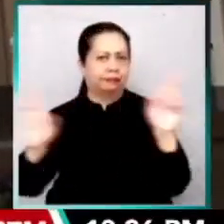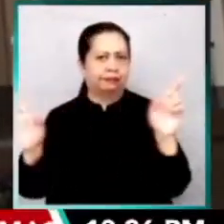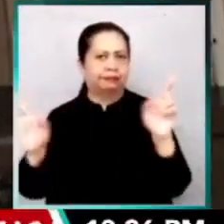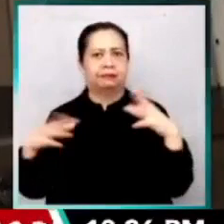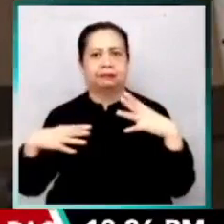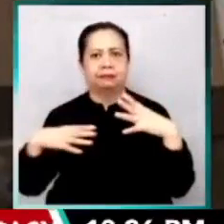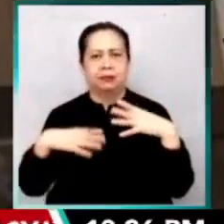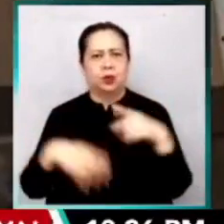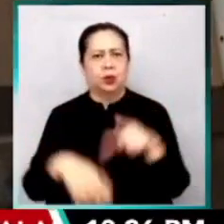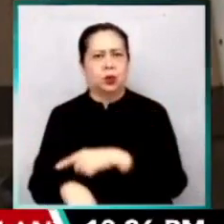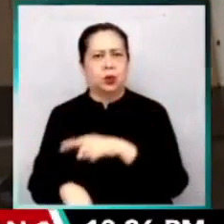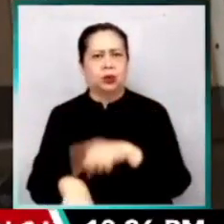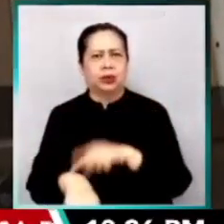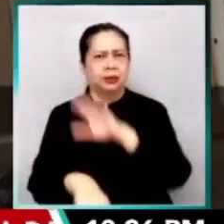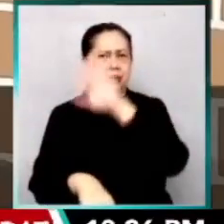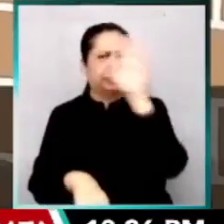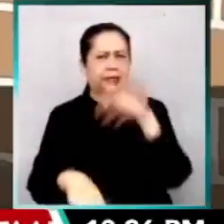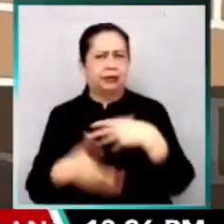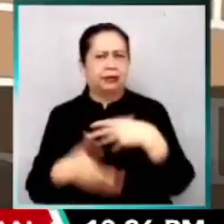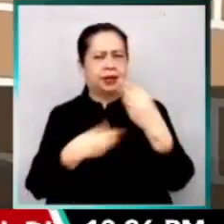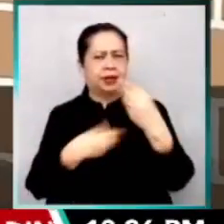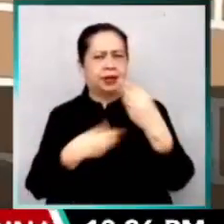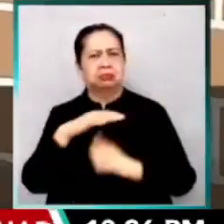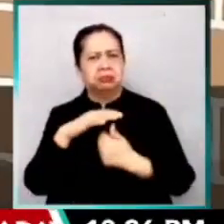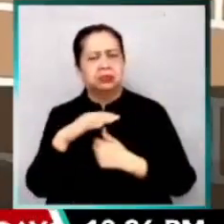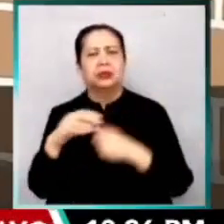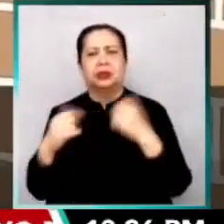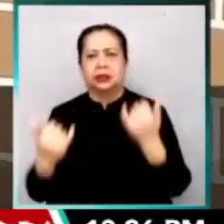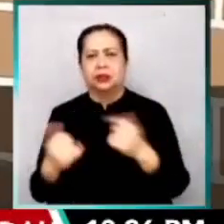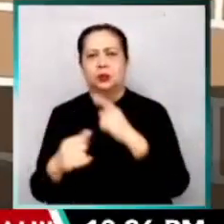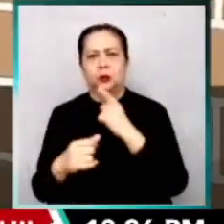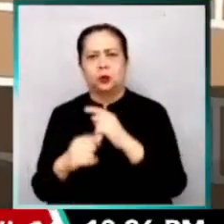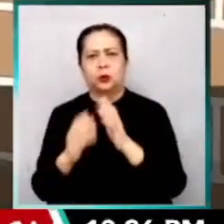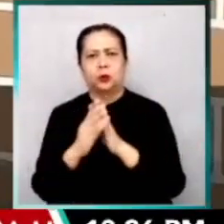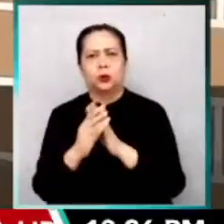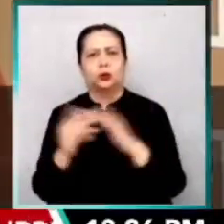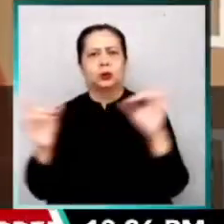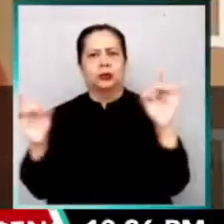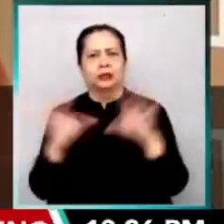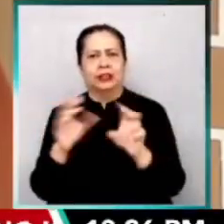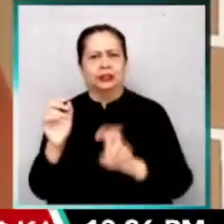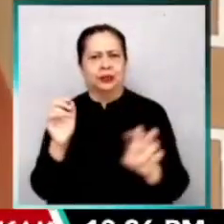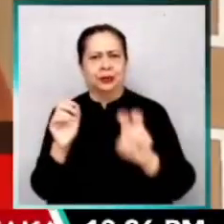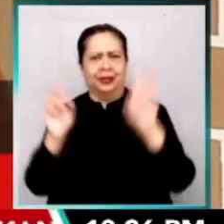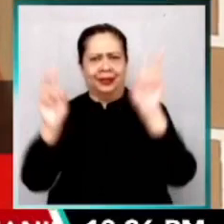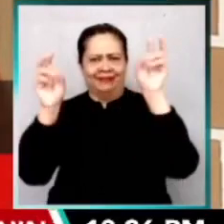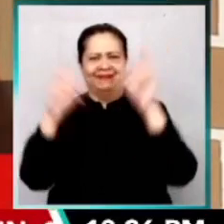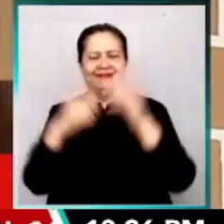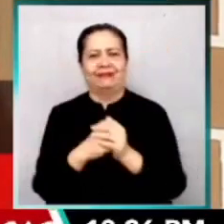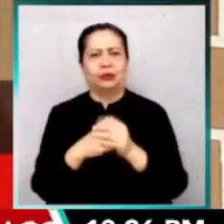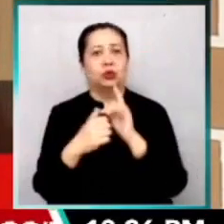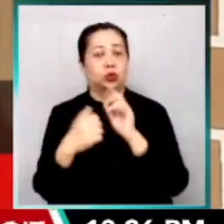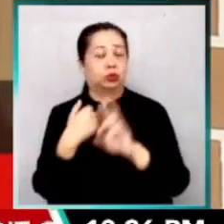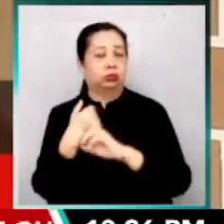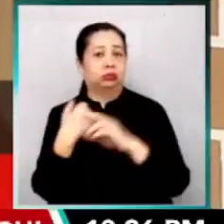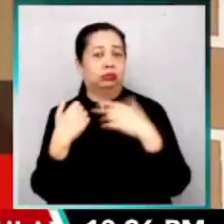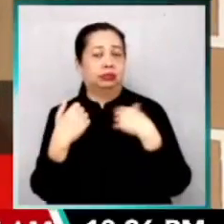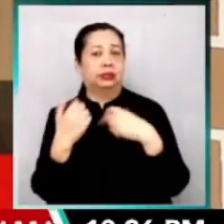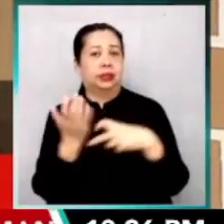hindi nakapagbakasyon dahil sa pandemya, ito raw ang kanyang revenge travel. Actually, nakabook na yung ticket namin